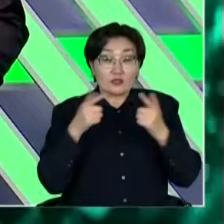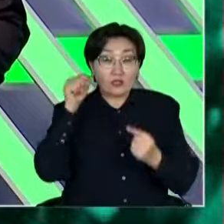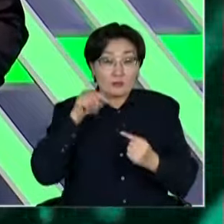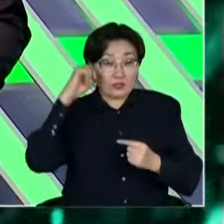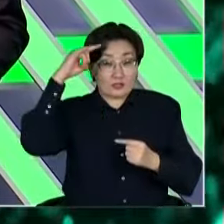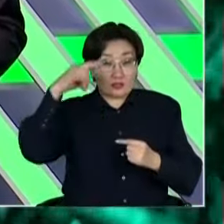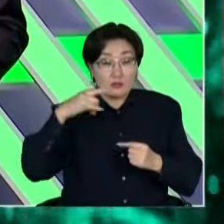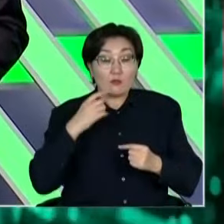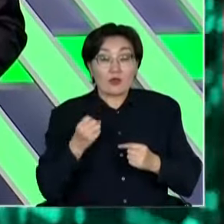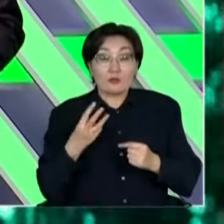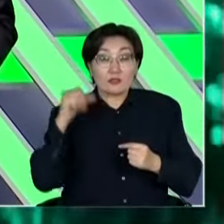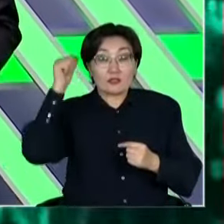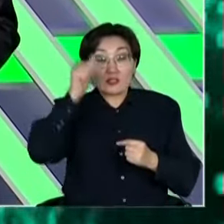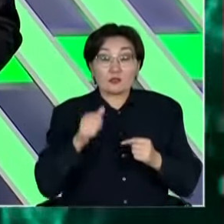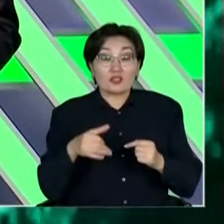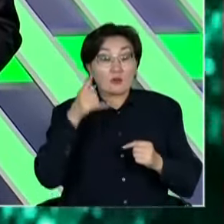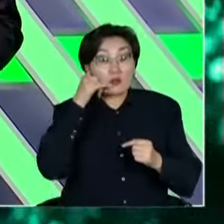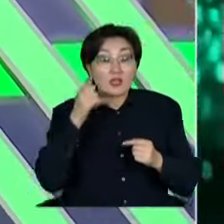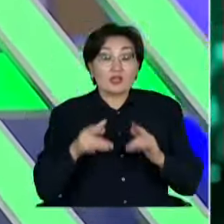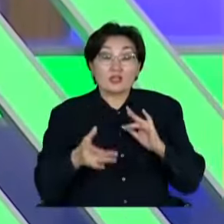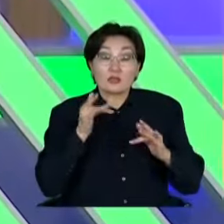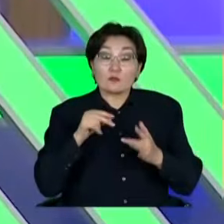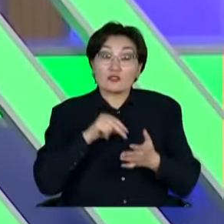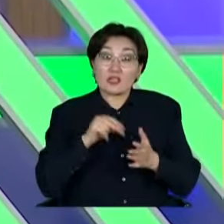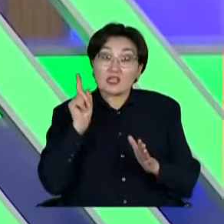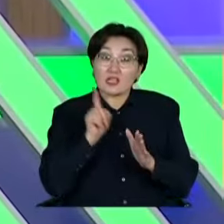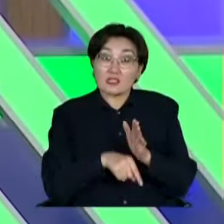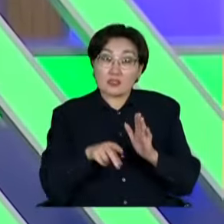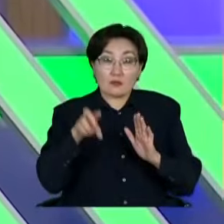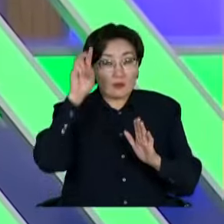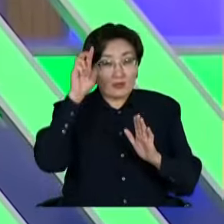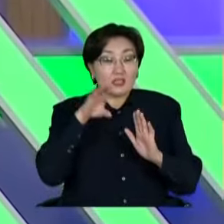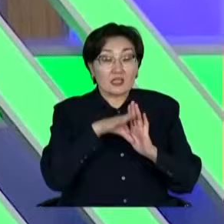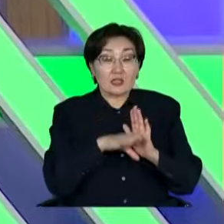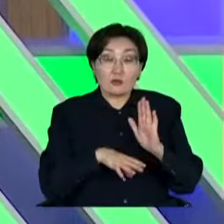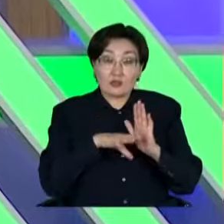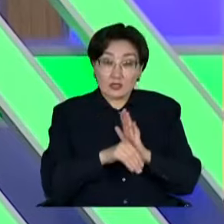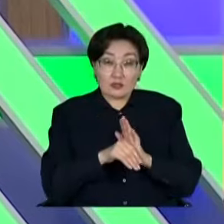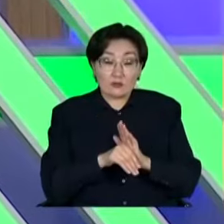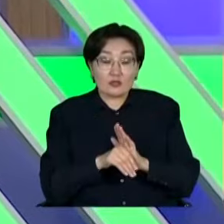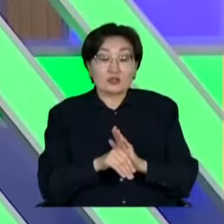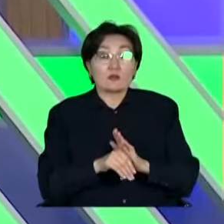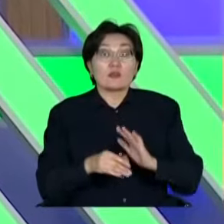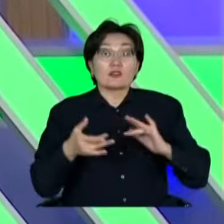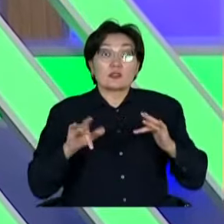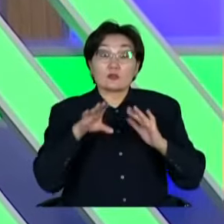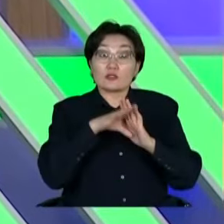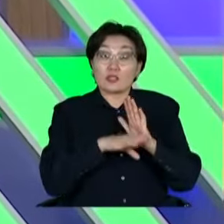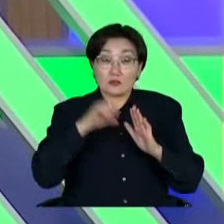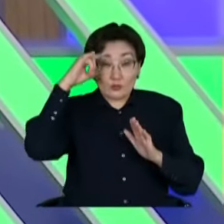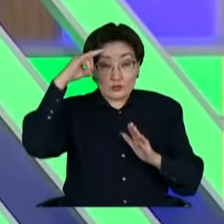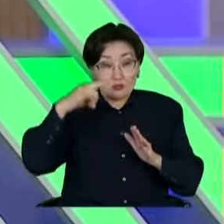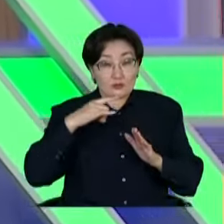еліміз бірнеше жыл бойы мобильді интернет бағасы арзан мемлекеттер қатарында келе жатыр екен. Money Supermarket сайтының рейтингінде